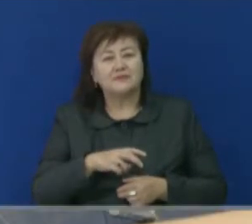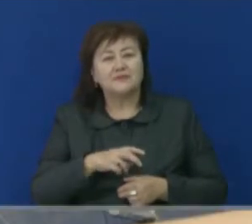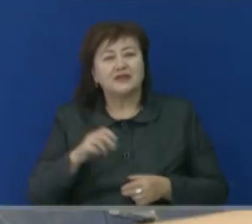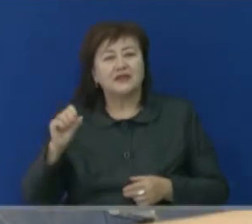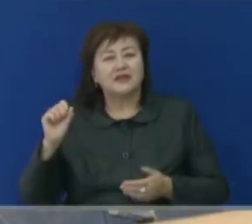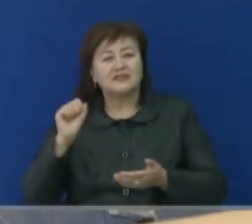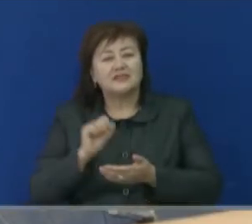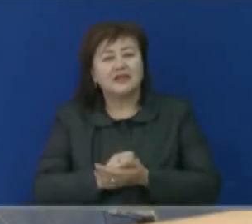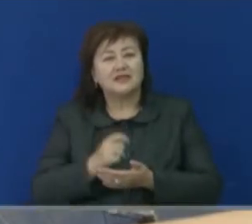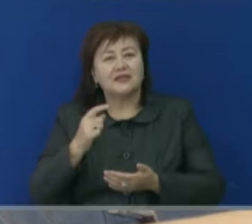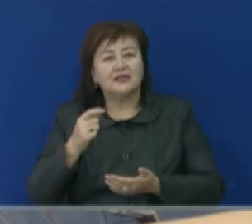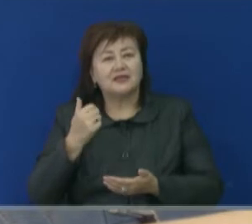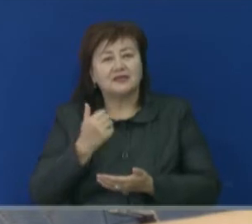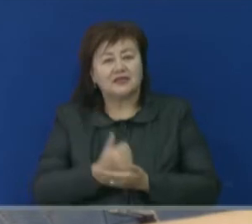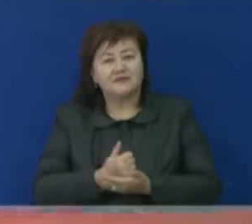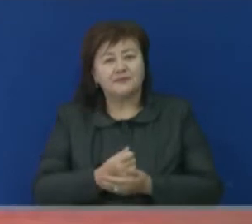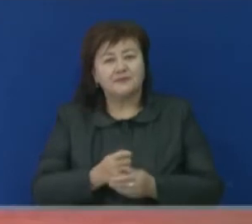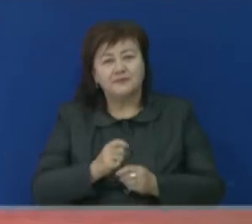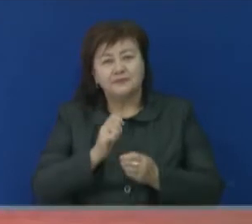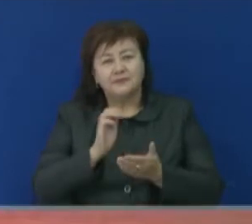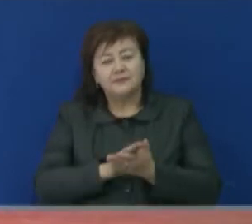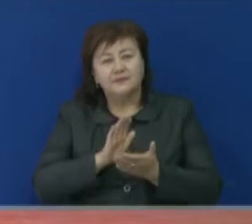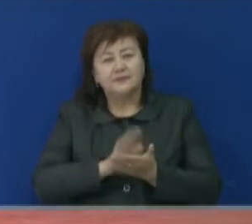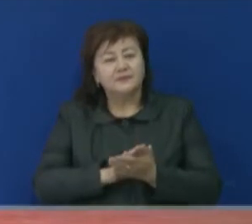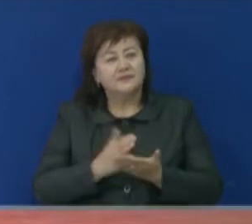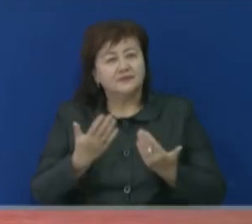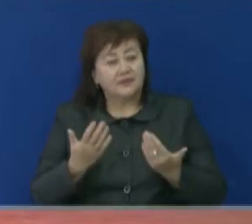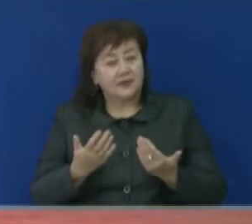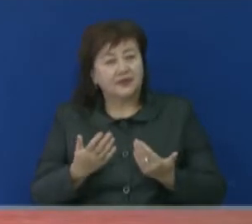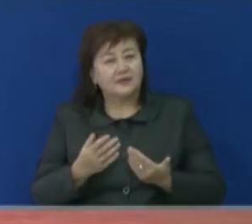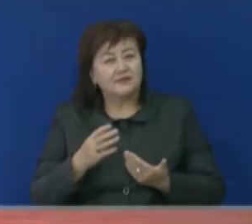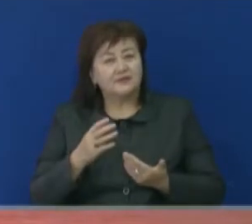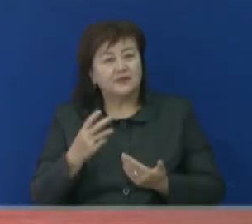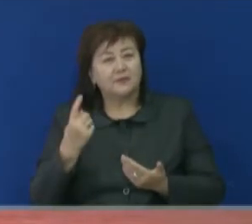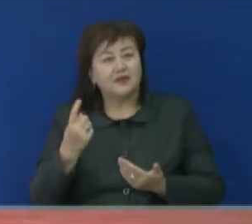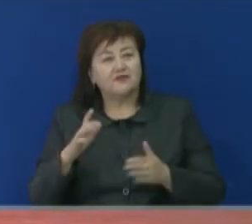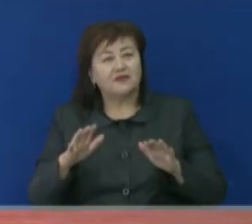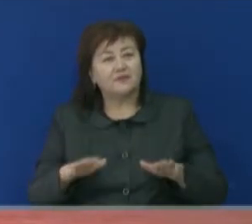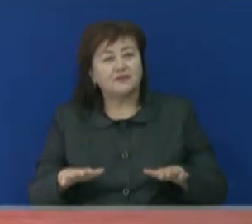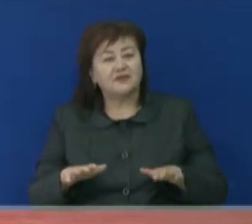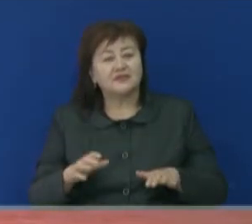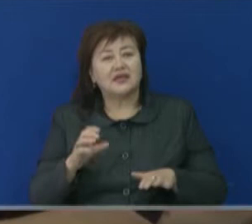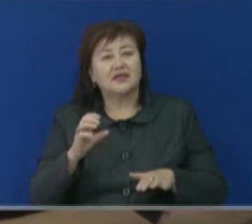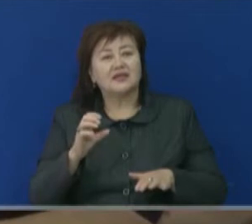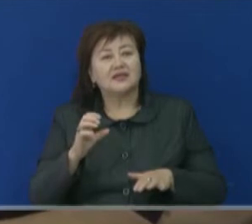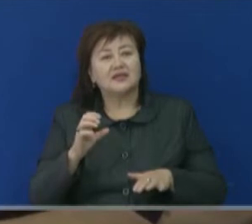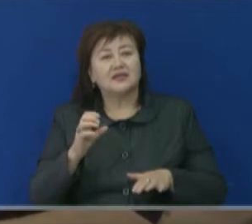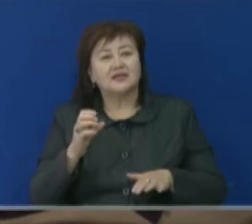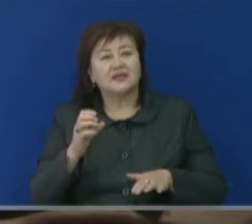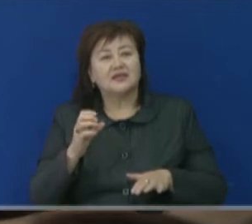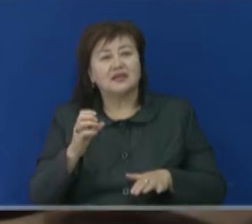жүлдені жеңіп алды. Ал Қарағанды қаласының қатысушылары Ольга Лингерт пен Наталья Соколовская бірінші орында, Фарида Бекмағанбетова мен